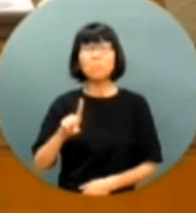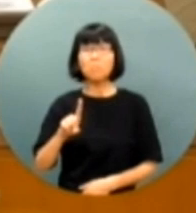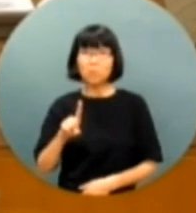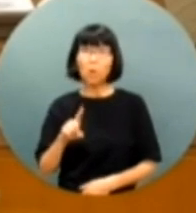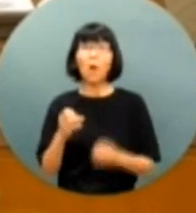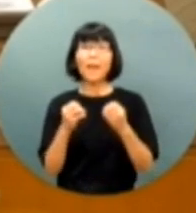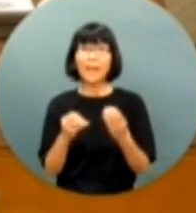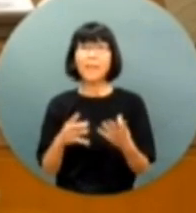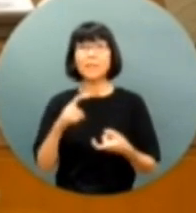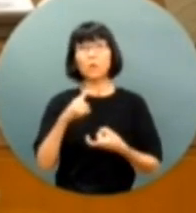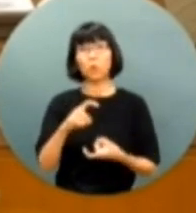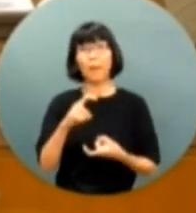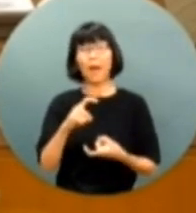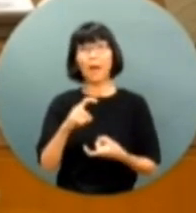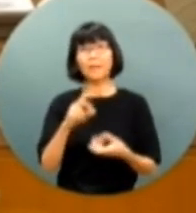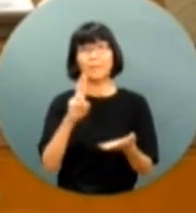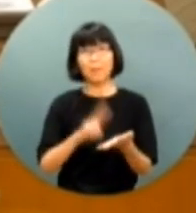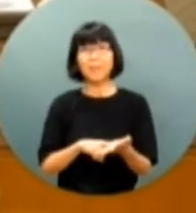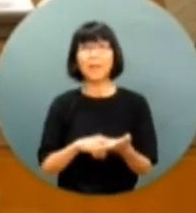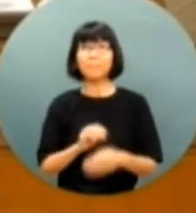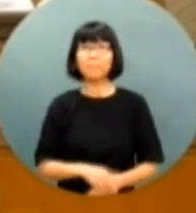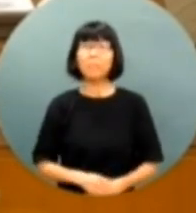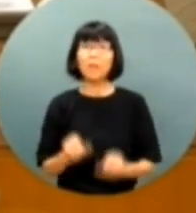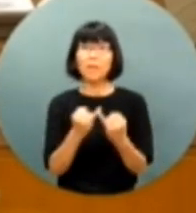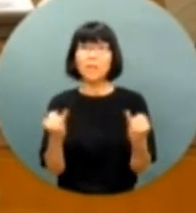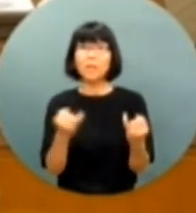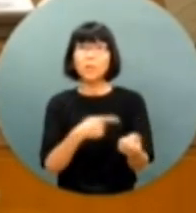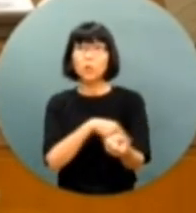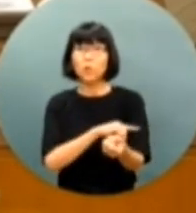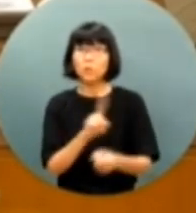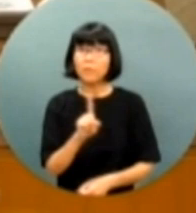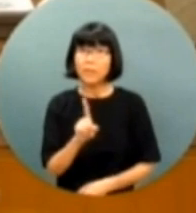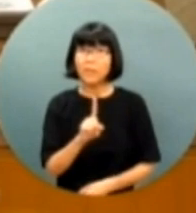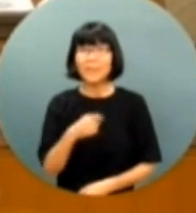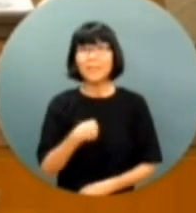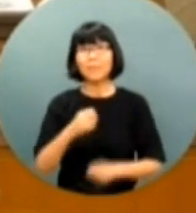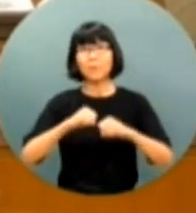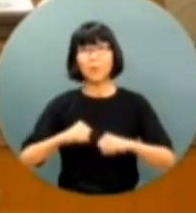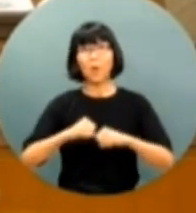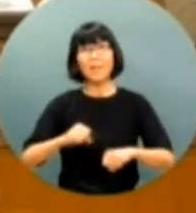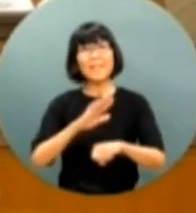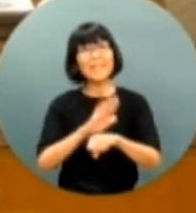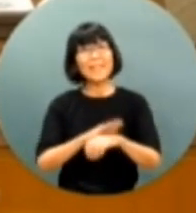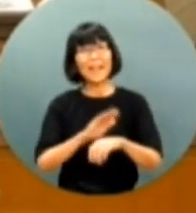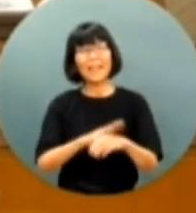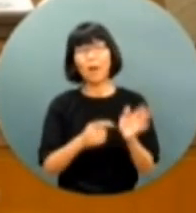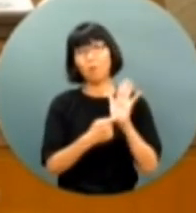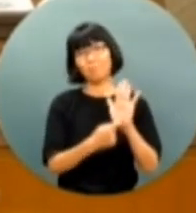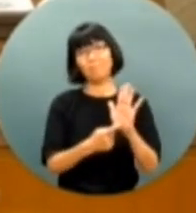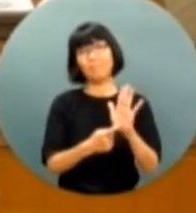ペディアによると、女子力の定義は、女性が自分の生き方を向上させたり、自身の存在を世の中に示すために使